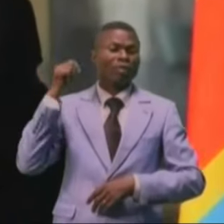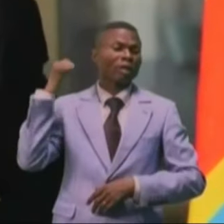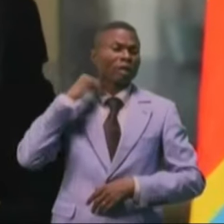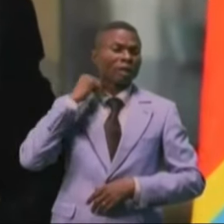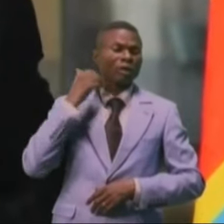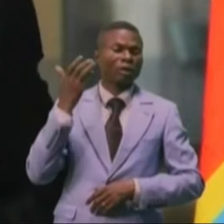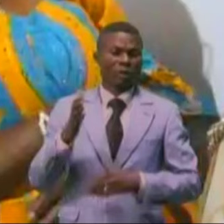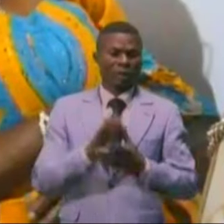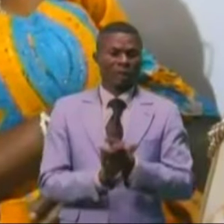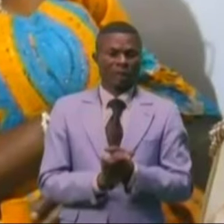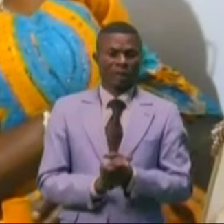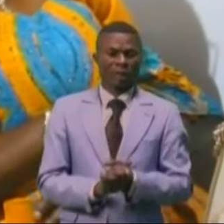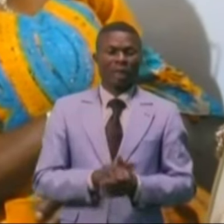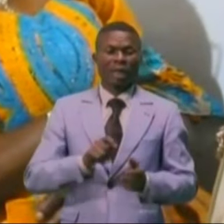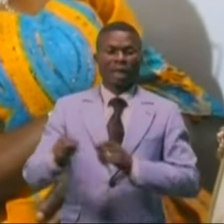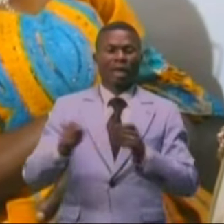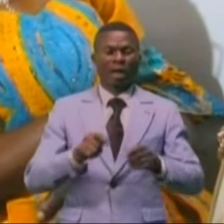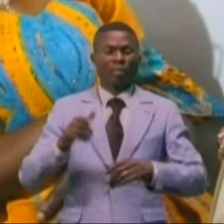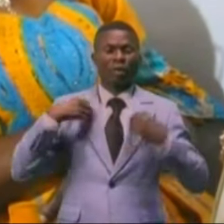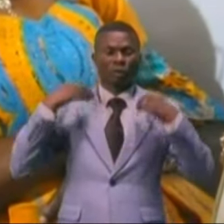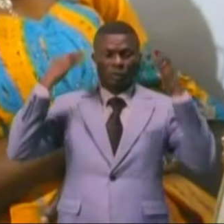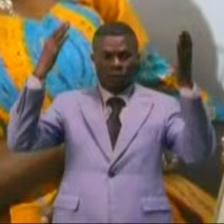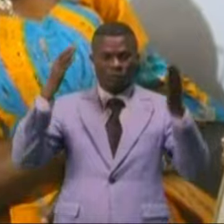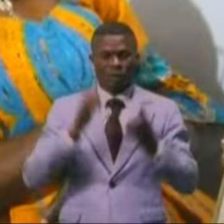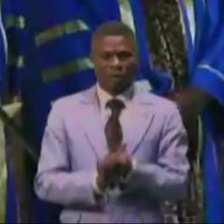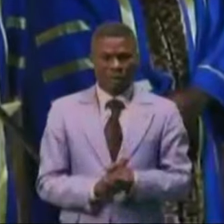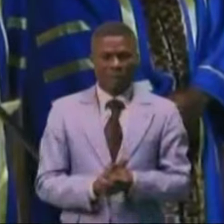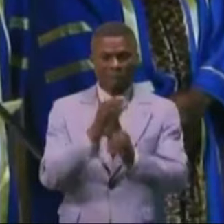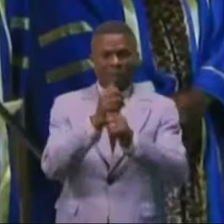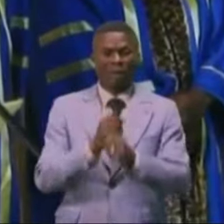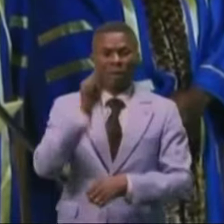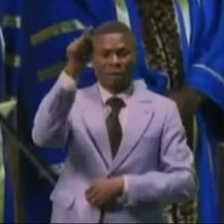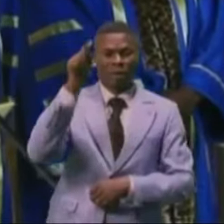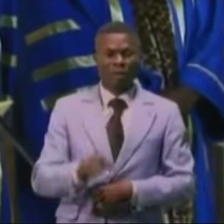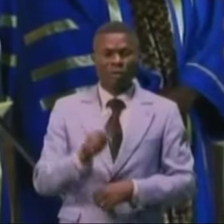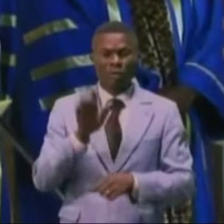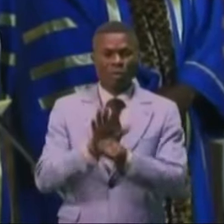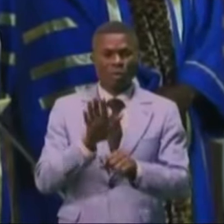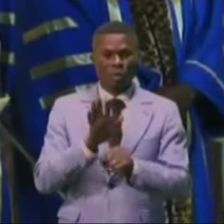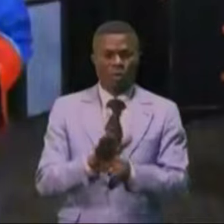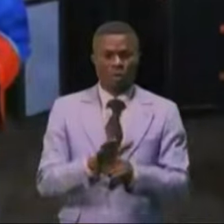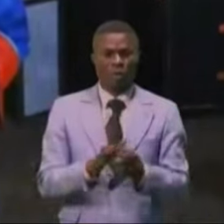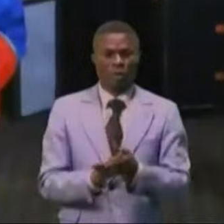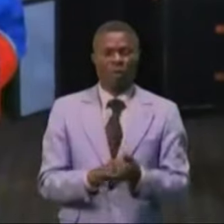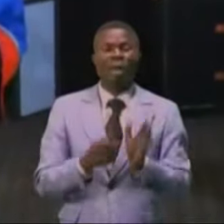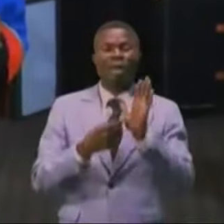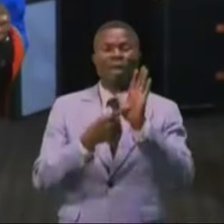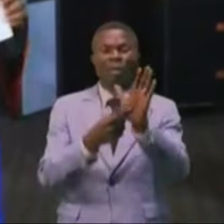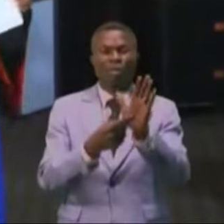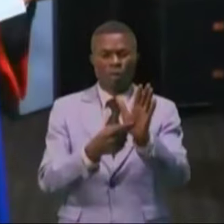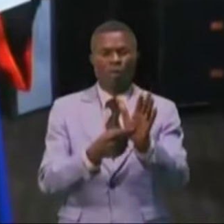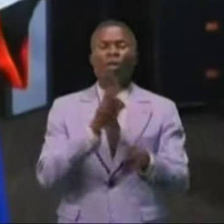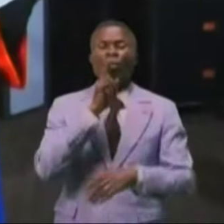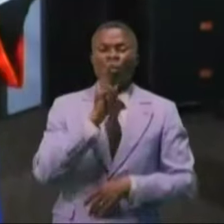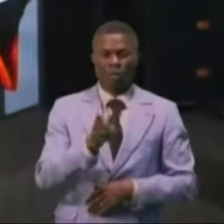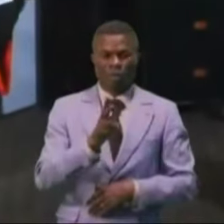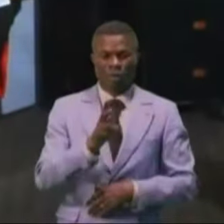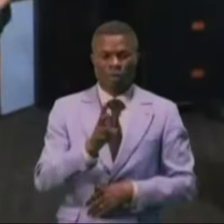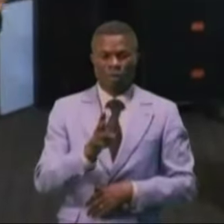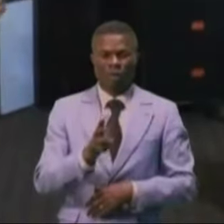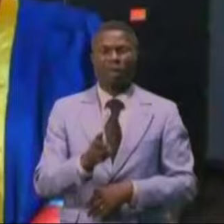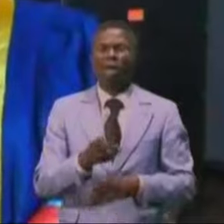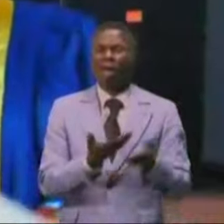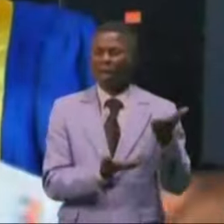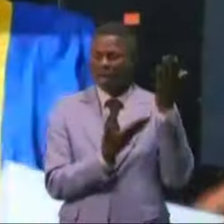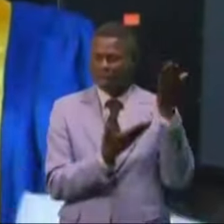en médecine physique et réadaptation. Il a obtenu la mention grande distinction, ce qui se justifie pleinement au regard de la pertinence